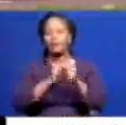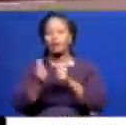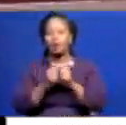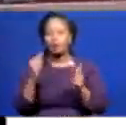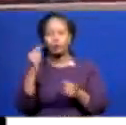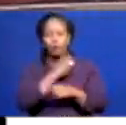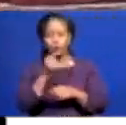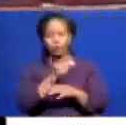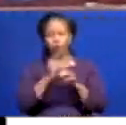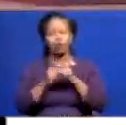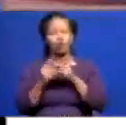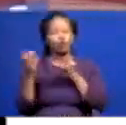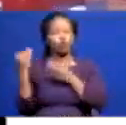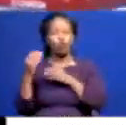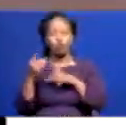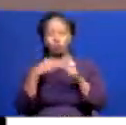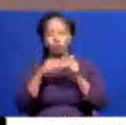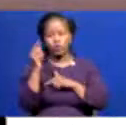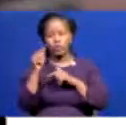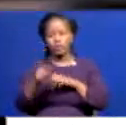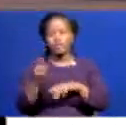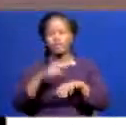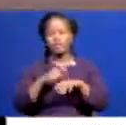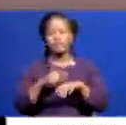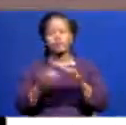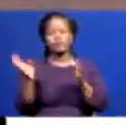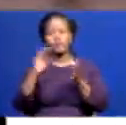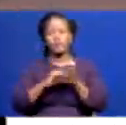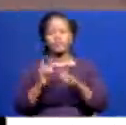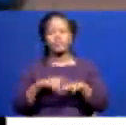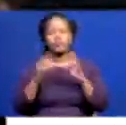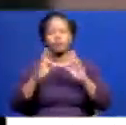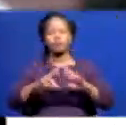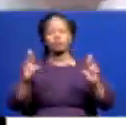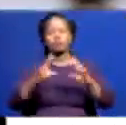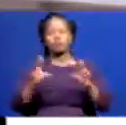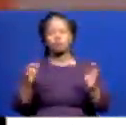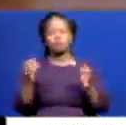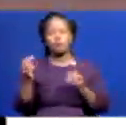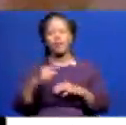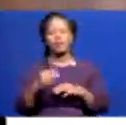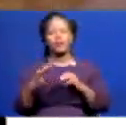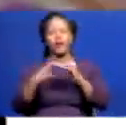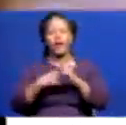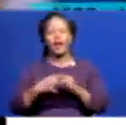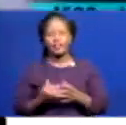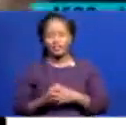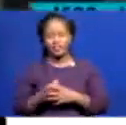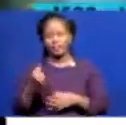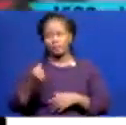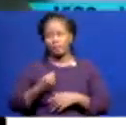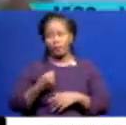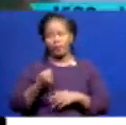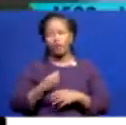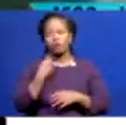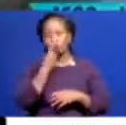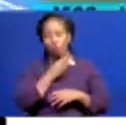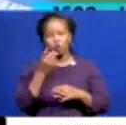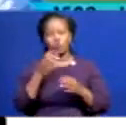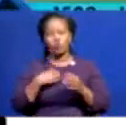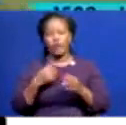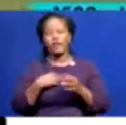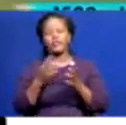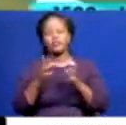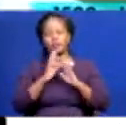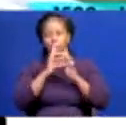kinuia kushinda mkondo huo wa Florence akijiandaa kwa mashindano ya dunia jijini Budapest mwezi Agosti. Kipyegon, ambaye aliweka rekodi ya